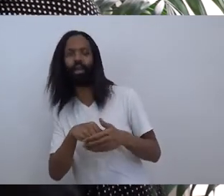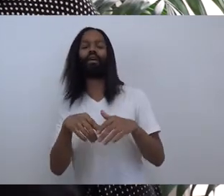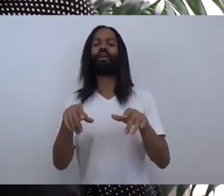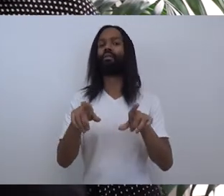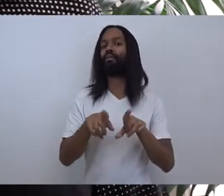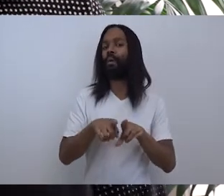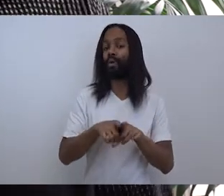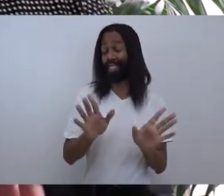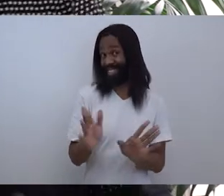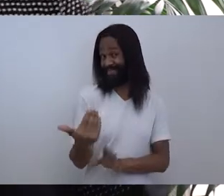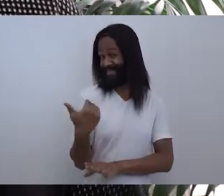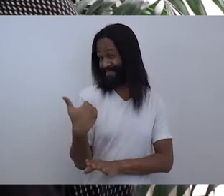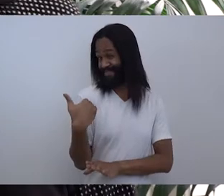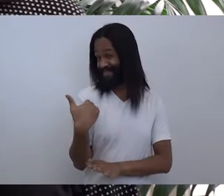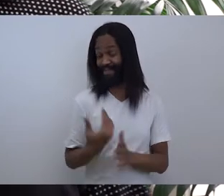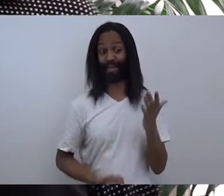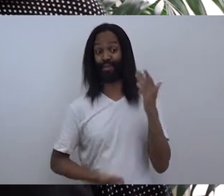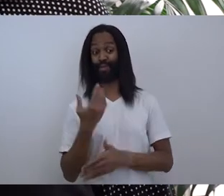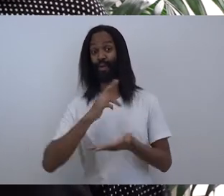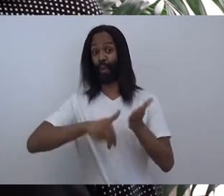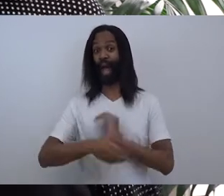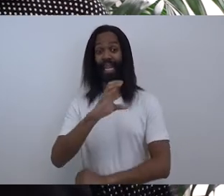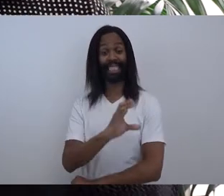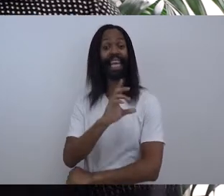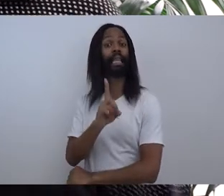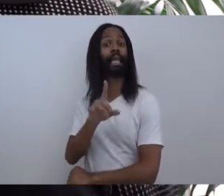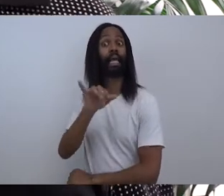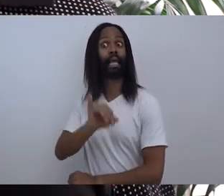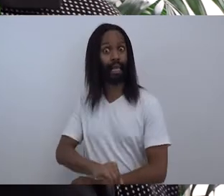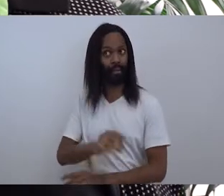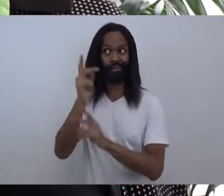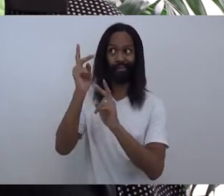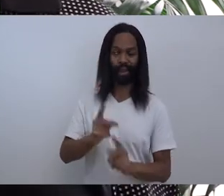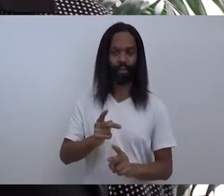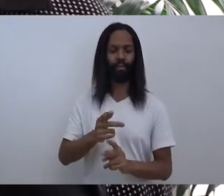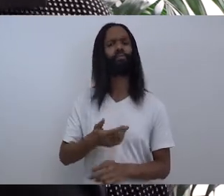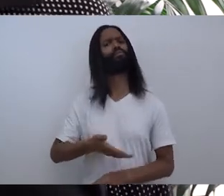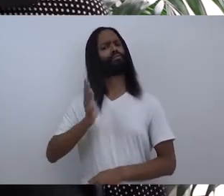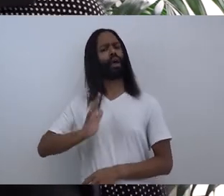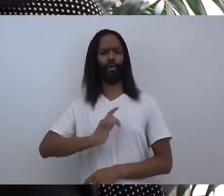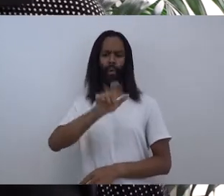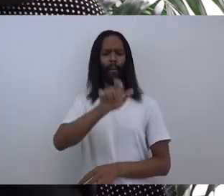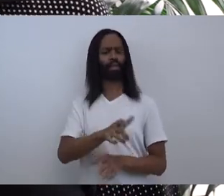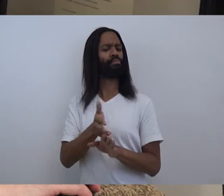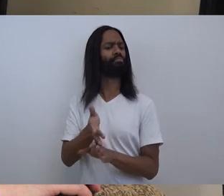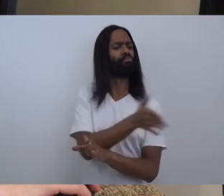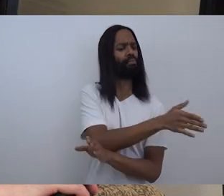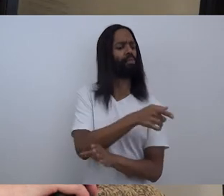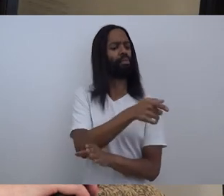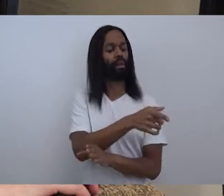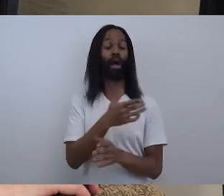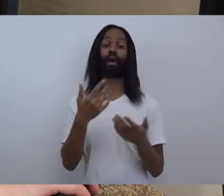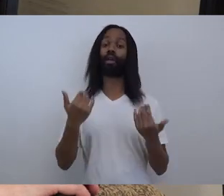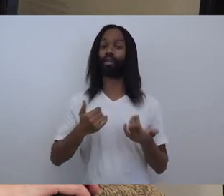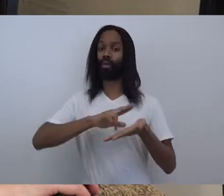un contrat tout récent, un CDI d'une personne qui était précédemment en